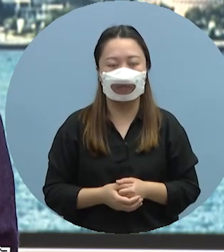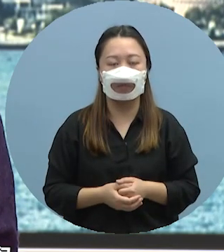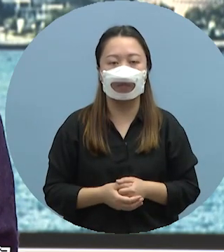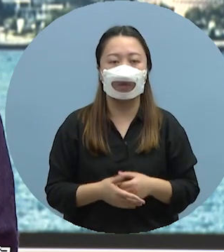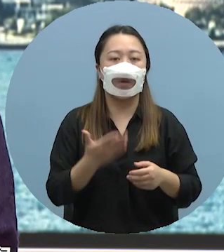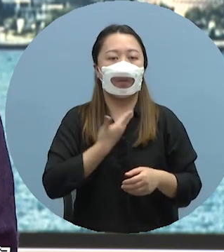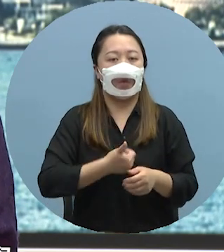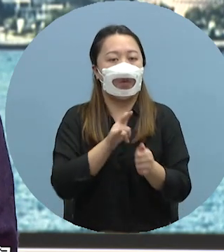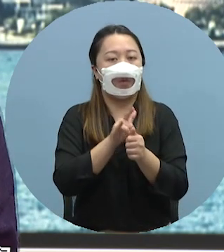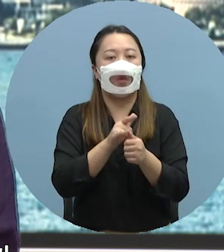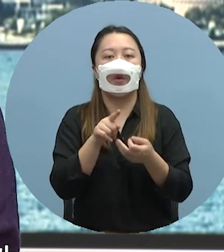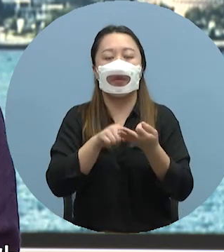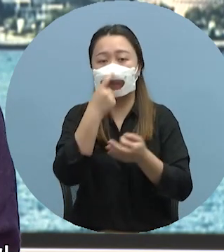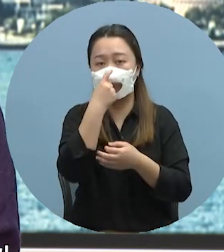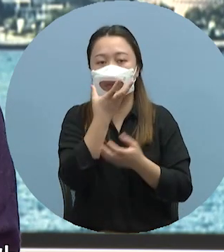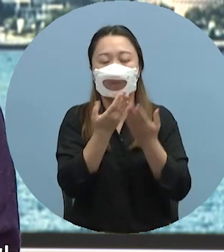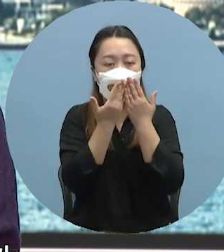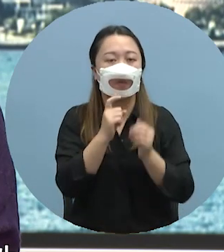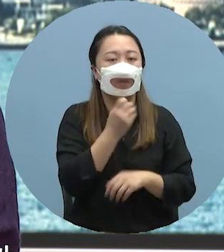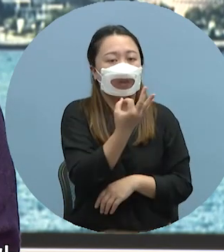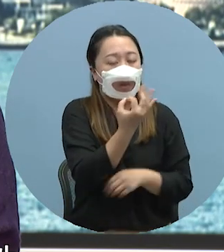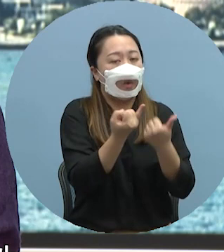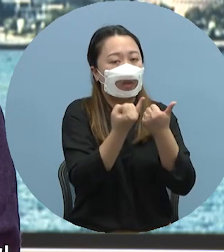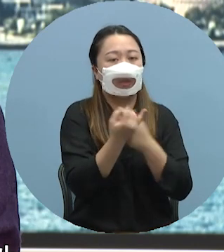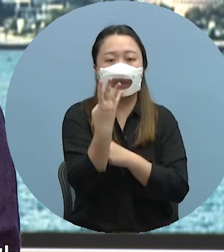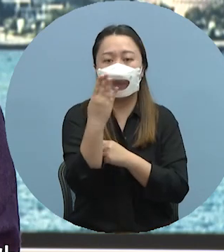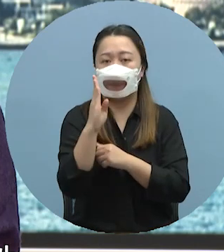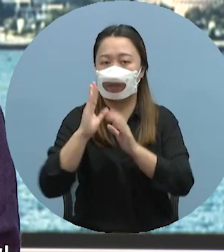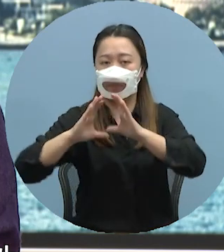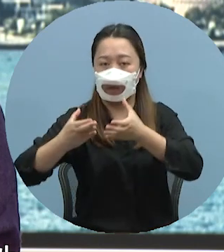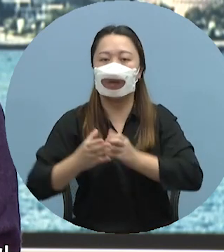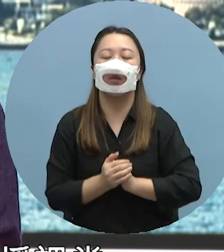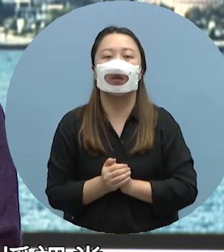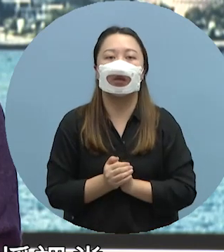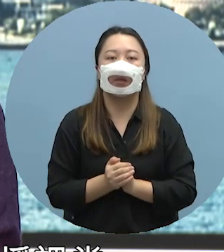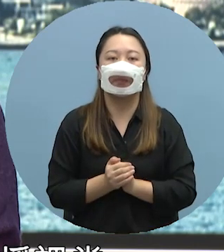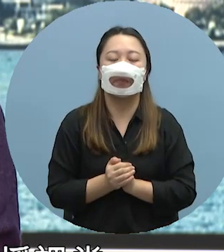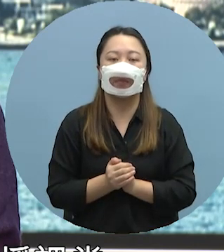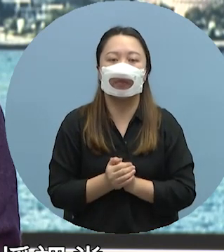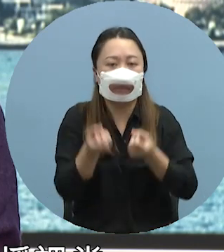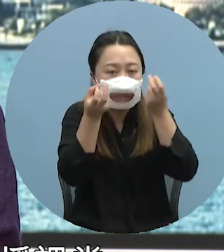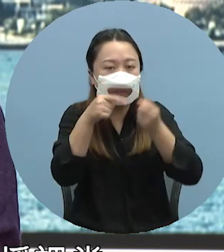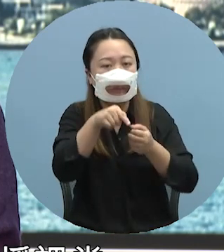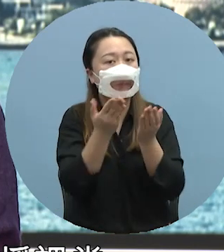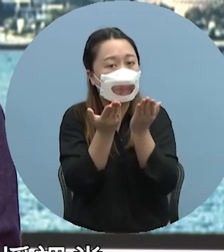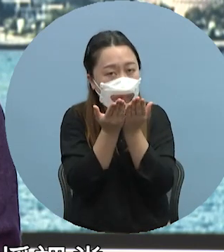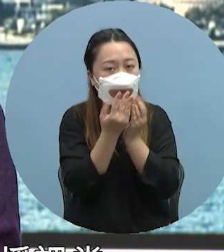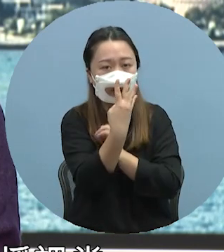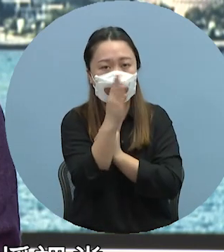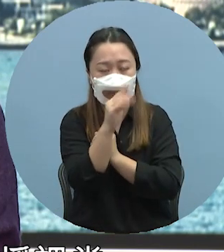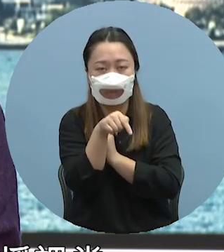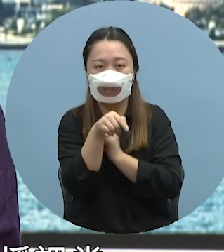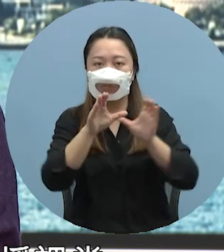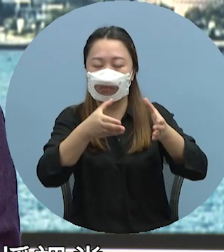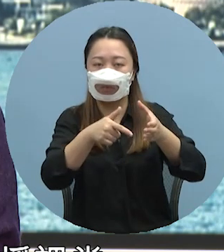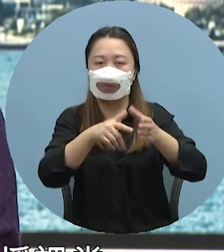寶良局林文燦英文小學有3個學生在另外一班是 4B 班的，我們都建議了這一班 4B 班